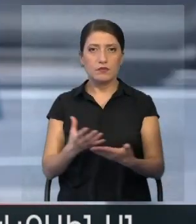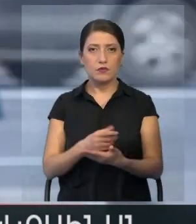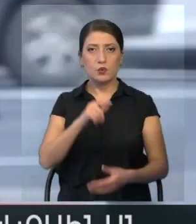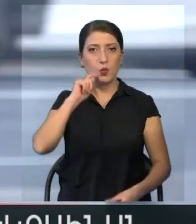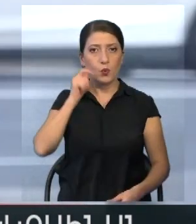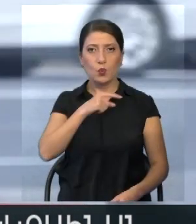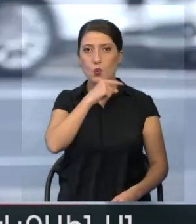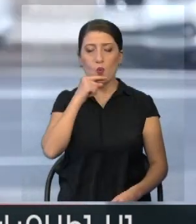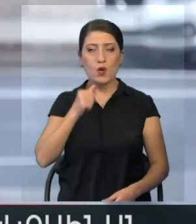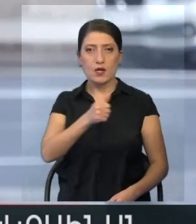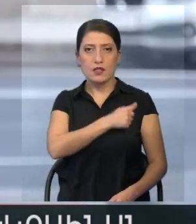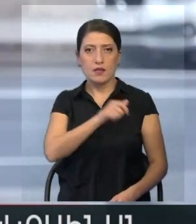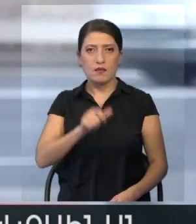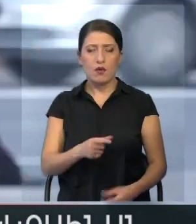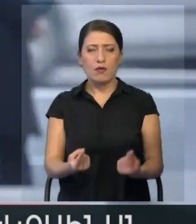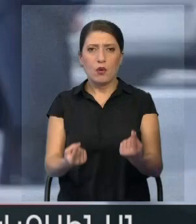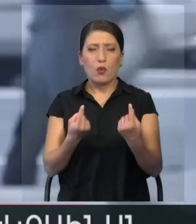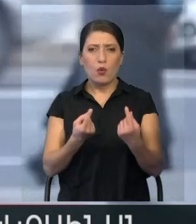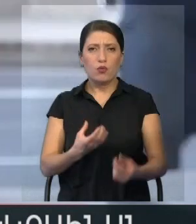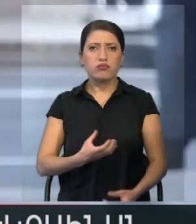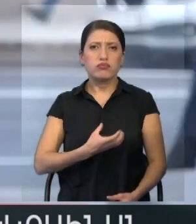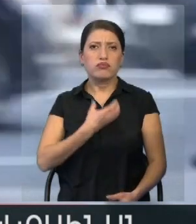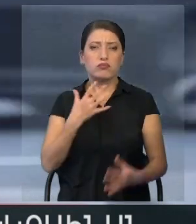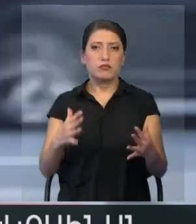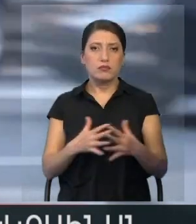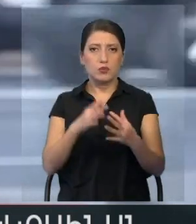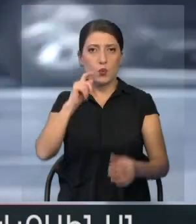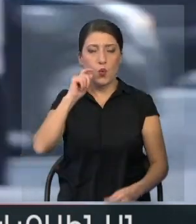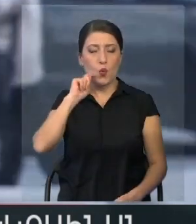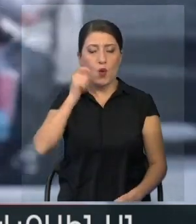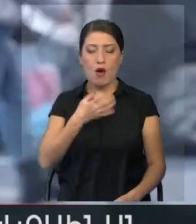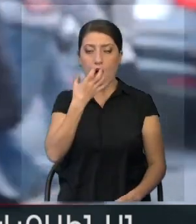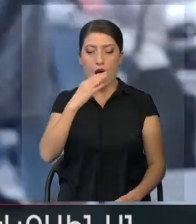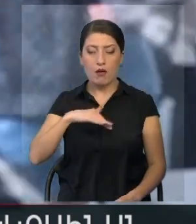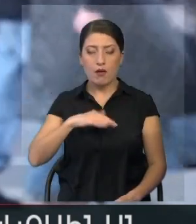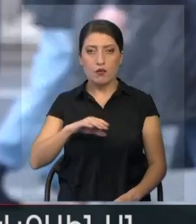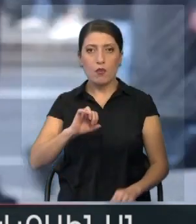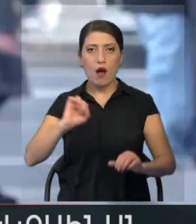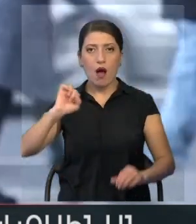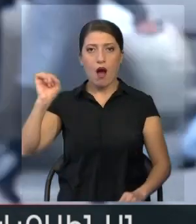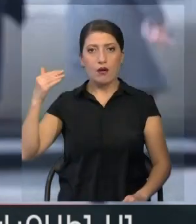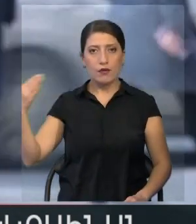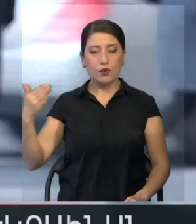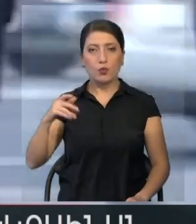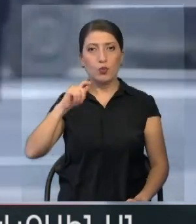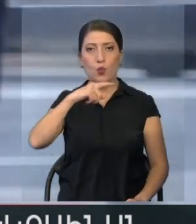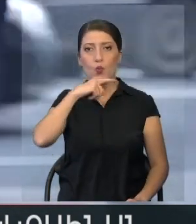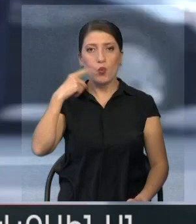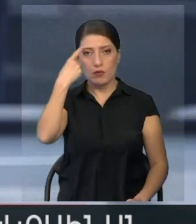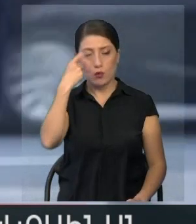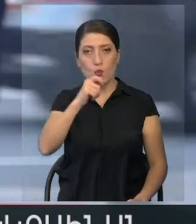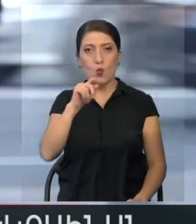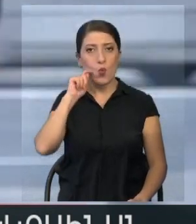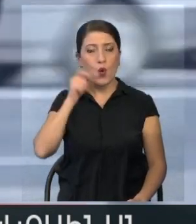և ուկրաինացի զինվորները դաժան մարտեր են մղում Ուկրաինայի հարավում ու արևելքում։ Ռուսական կողմը հայտնում է, որ ուկրաինական